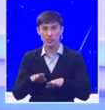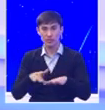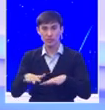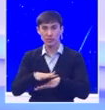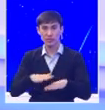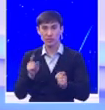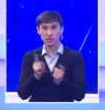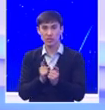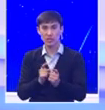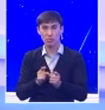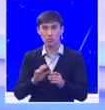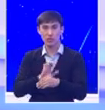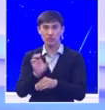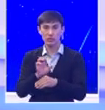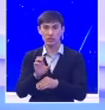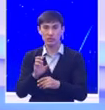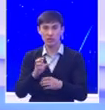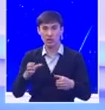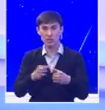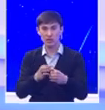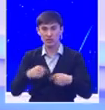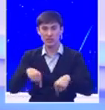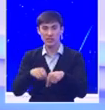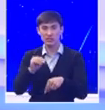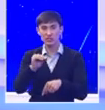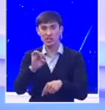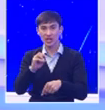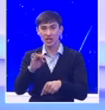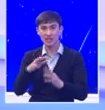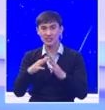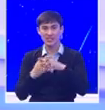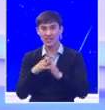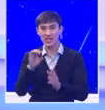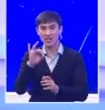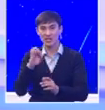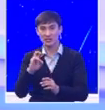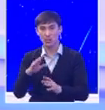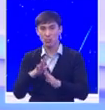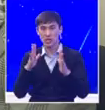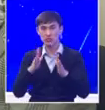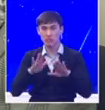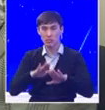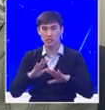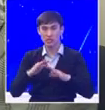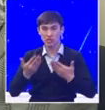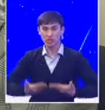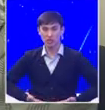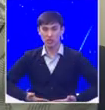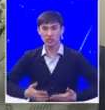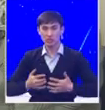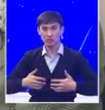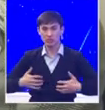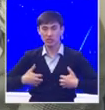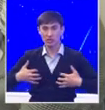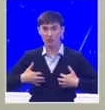Местом назначения стал производственный кооператив «Жер-Ана» в селе Еркин. Для большинства местных жителей земледелие и скотоводство,